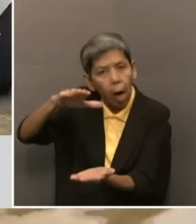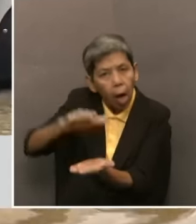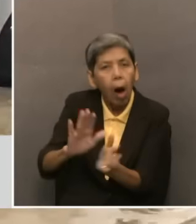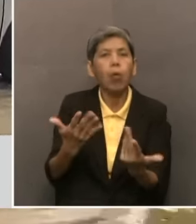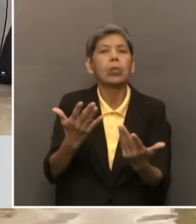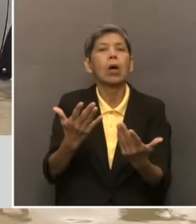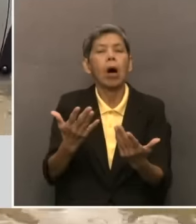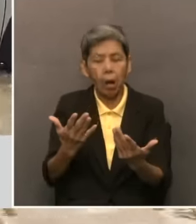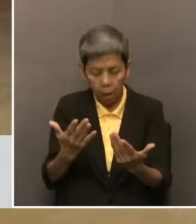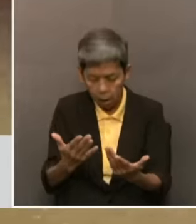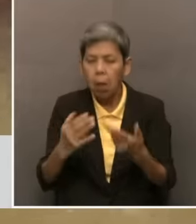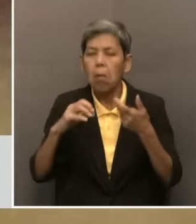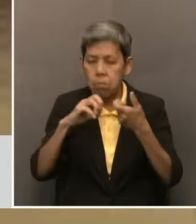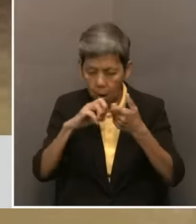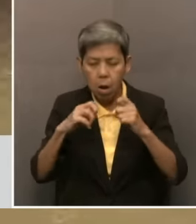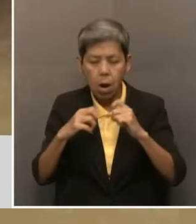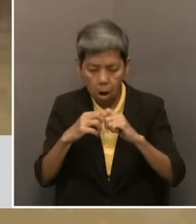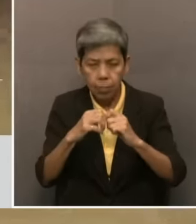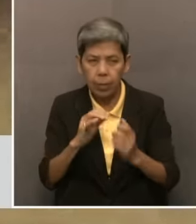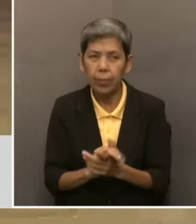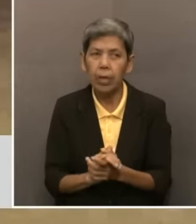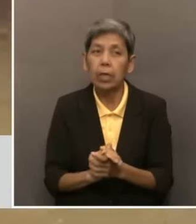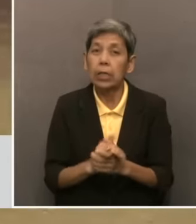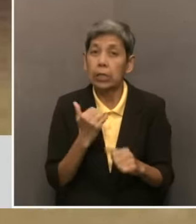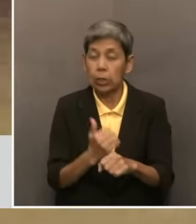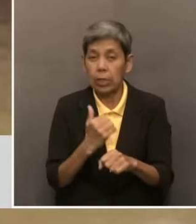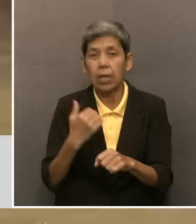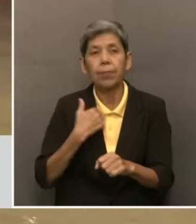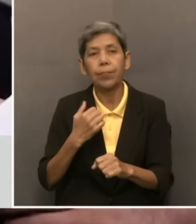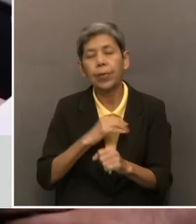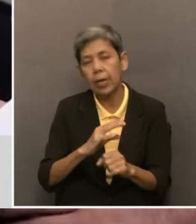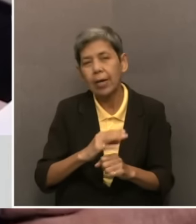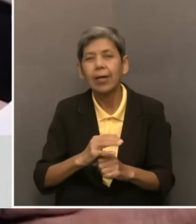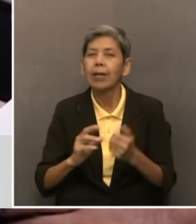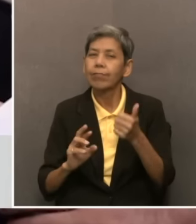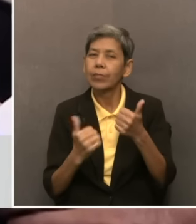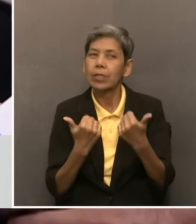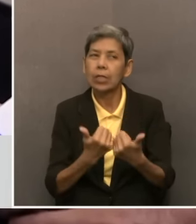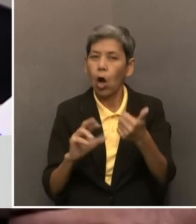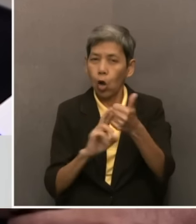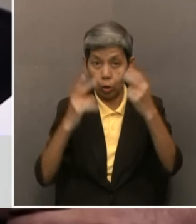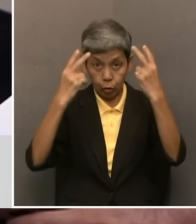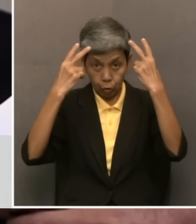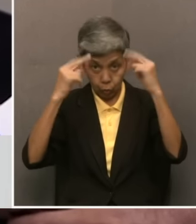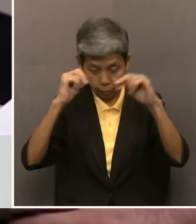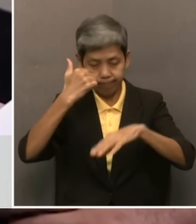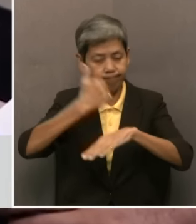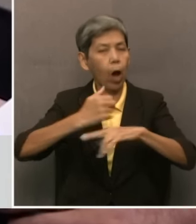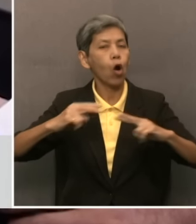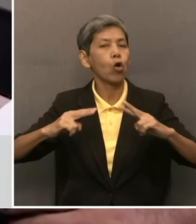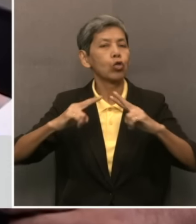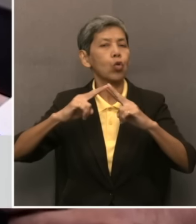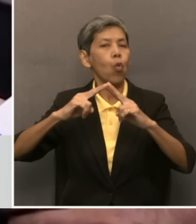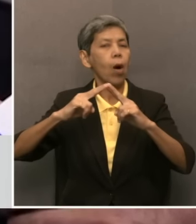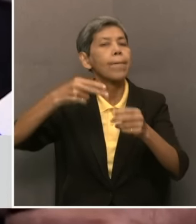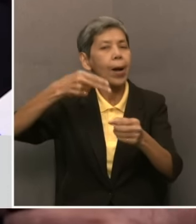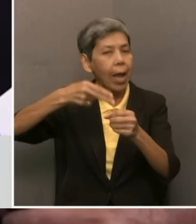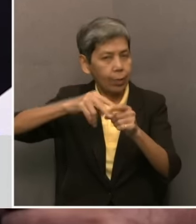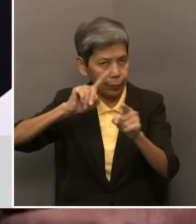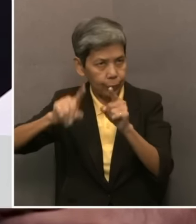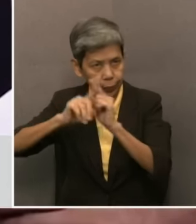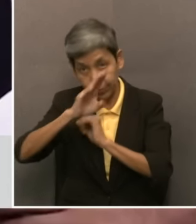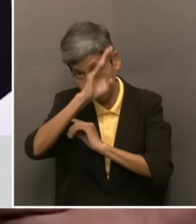พรุ่งนี้ถือว่าเป็นปัญหาใหญ่โดยนายพีรพันธ์สารีรัฐวิภาครองนายกรัฐมนตรีและรัฐมนตรีว่าการ